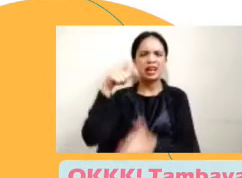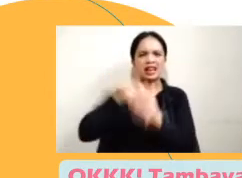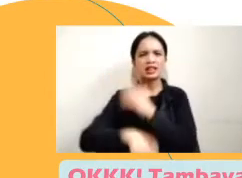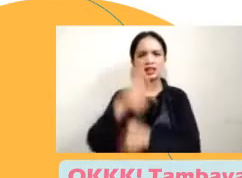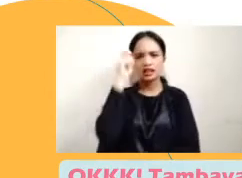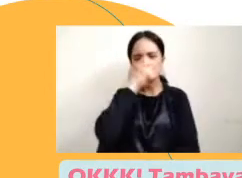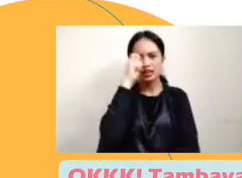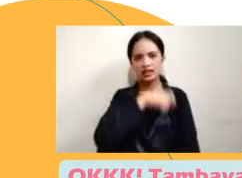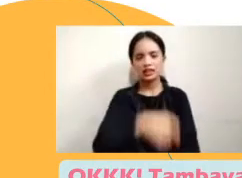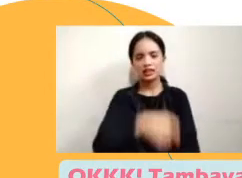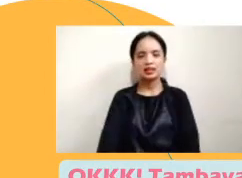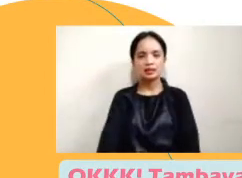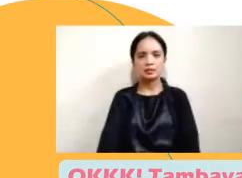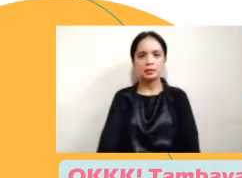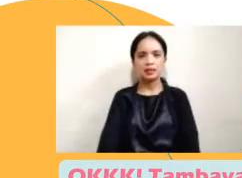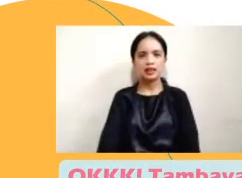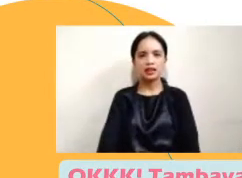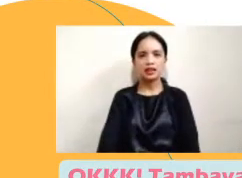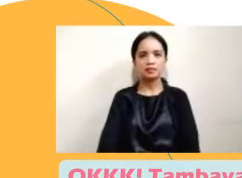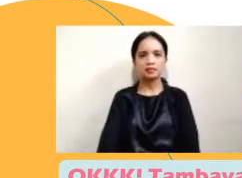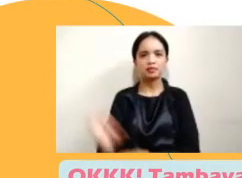Humpay. Ah. Wagayway.